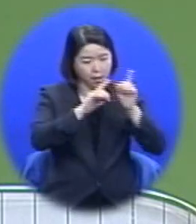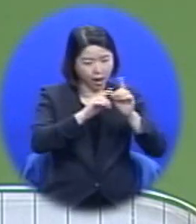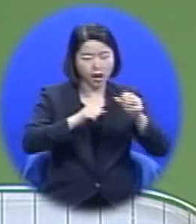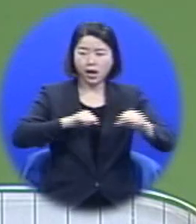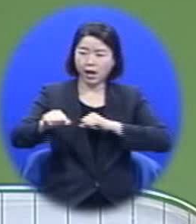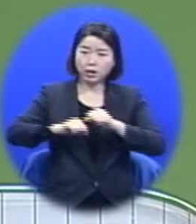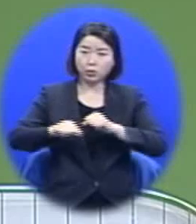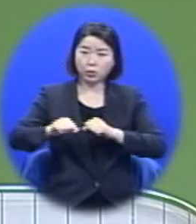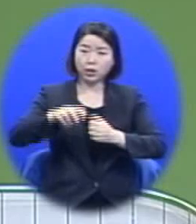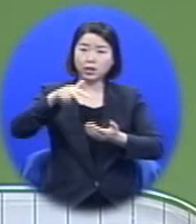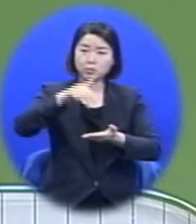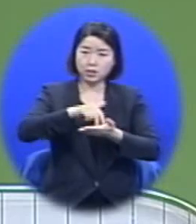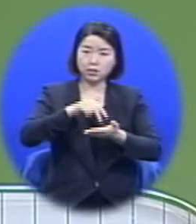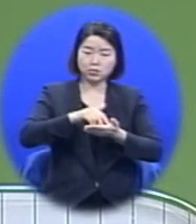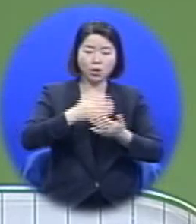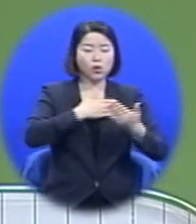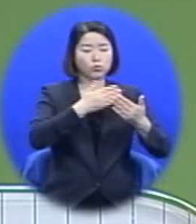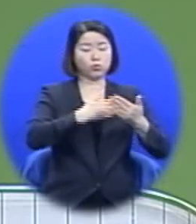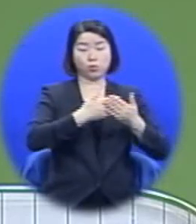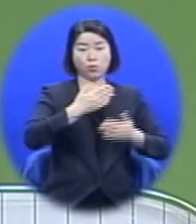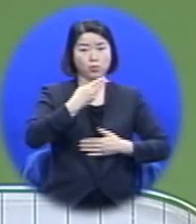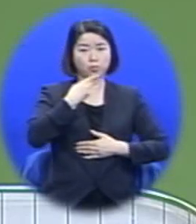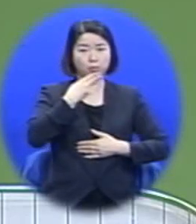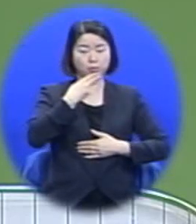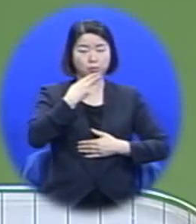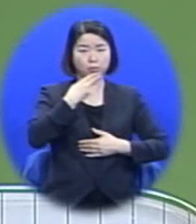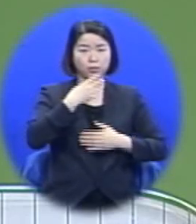데 두려움이 없어요